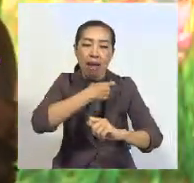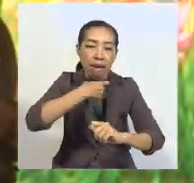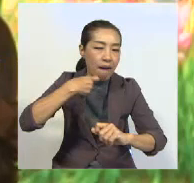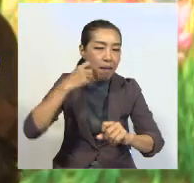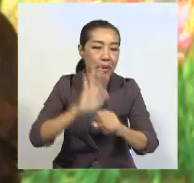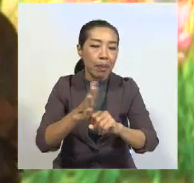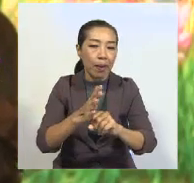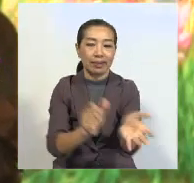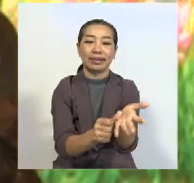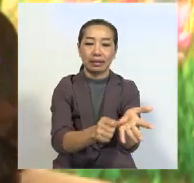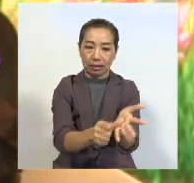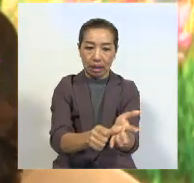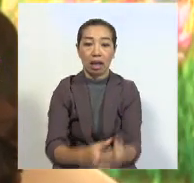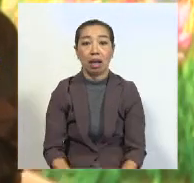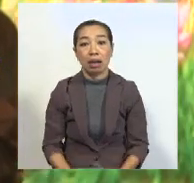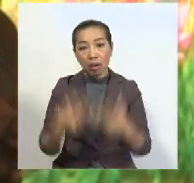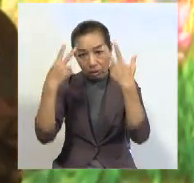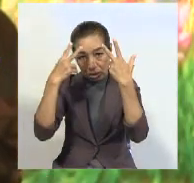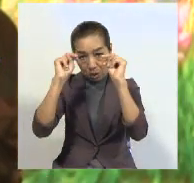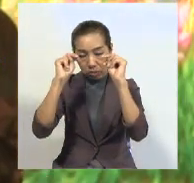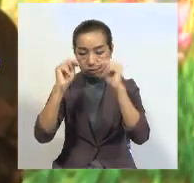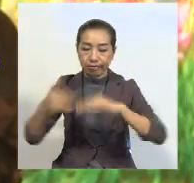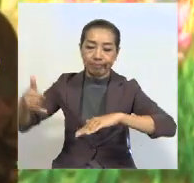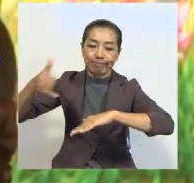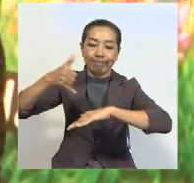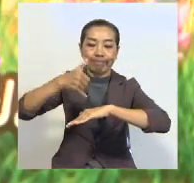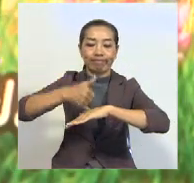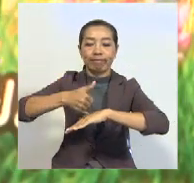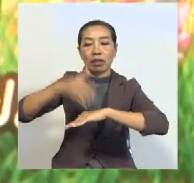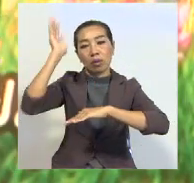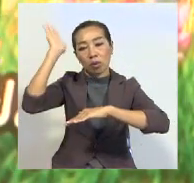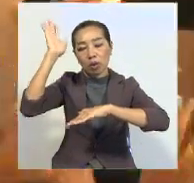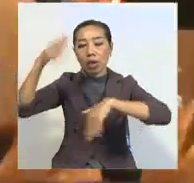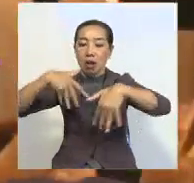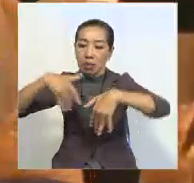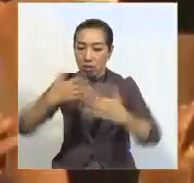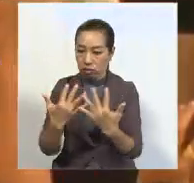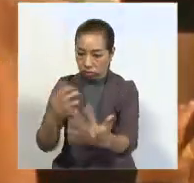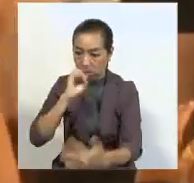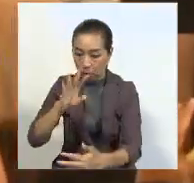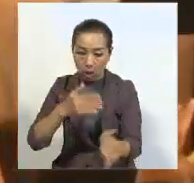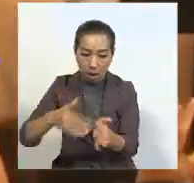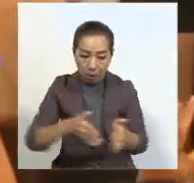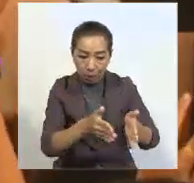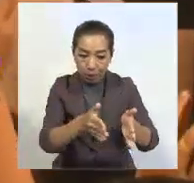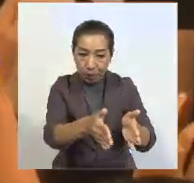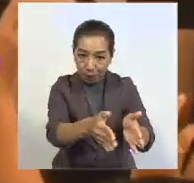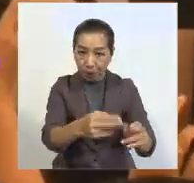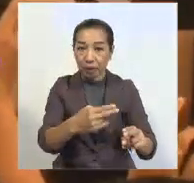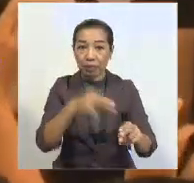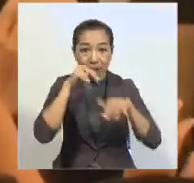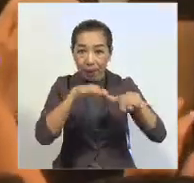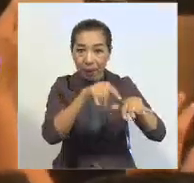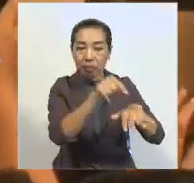ไปพบปะพี่น้องประชาชนค่ะโดยท่านนายกก็กล่าวนะคะว่าคลองเทาเนี่ยเป็นตัวอย่างคลองที่เกิดจากความร่วมมือกันระหว่างท้